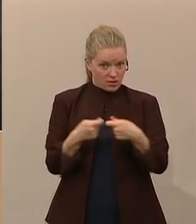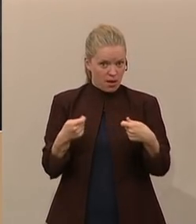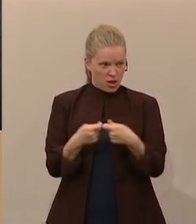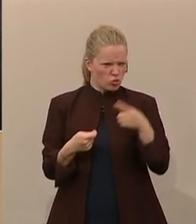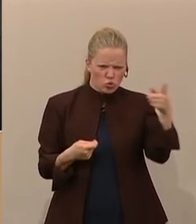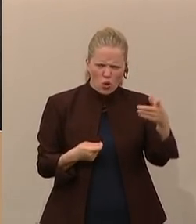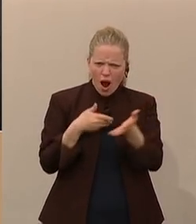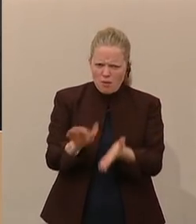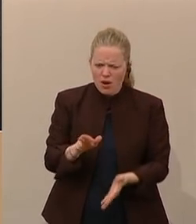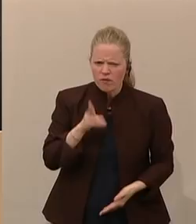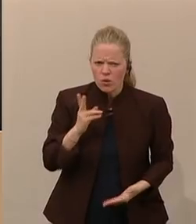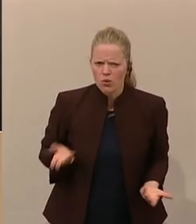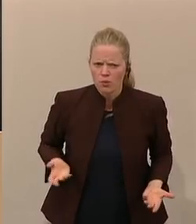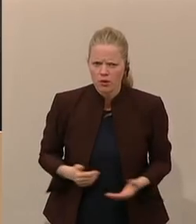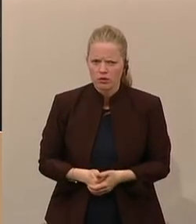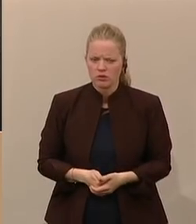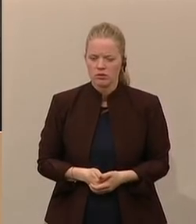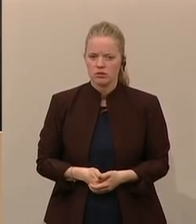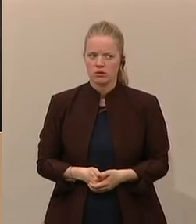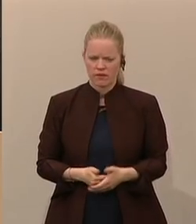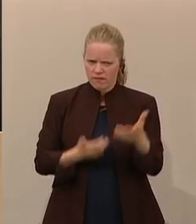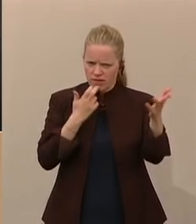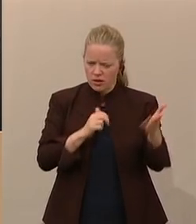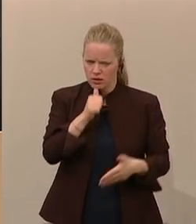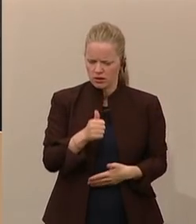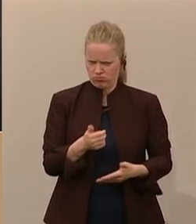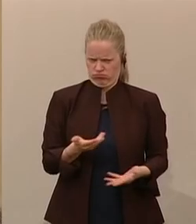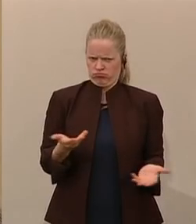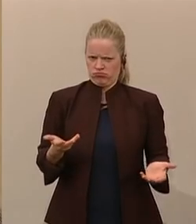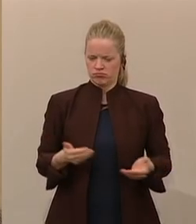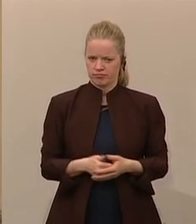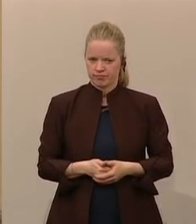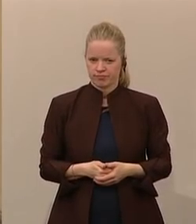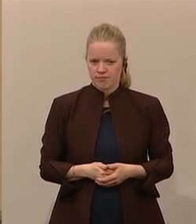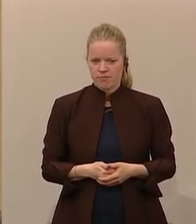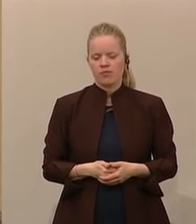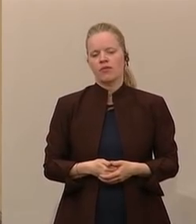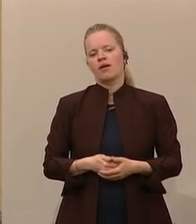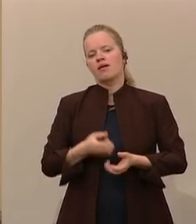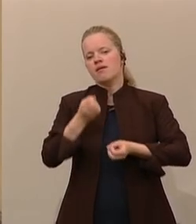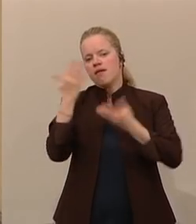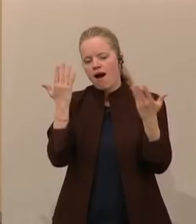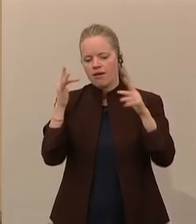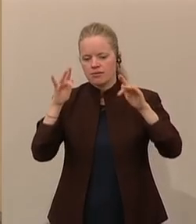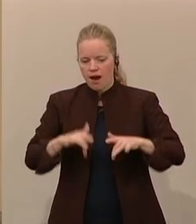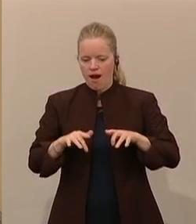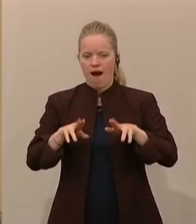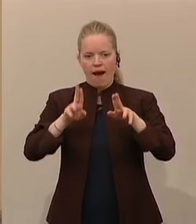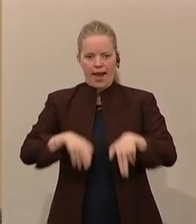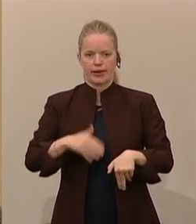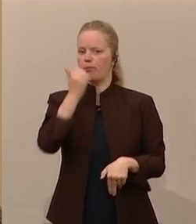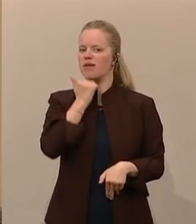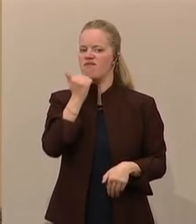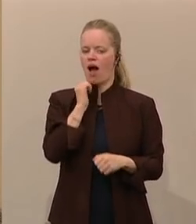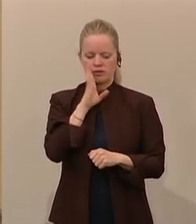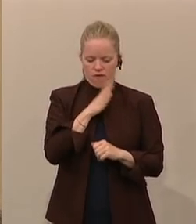Das wollen Sie nicht. Und deshalb, schauen Sie, Natürlich gibt es das Recht auf